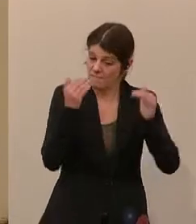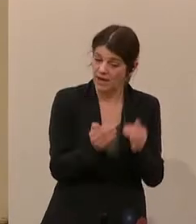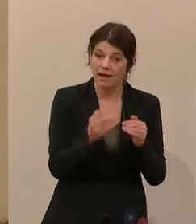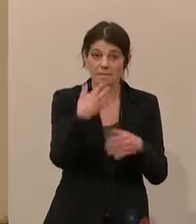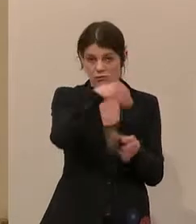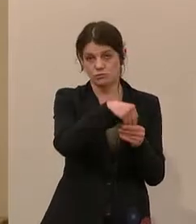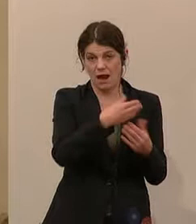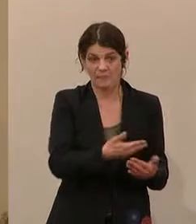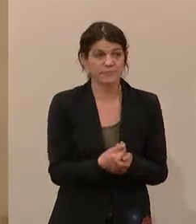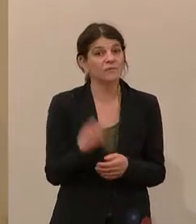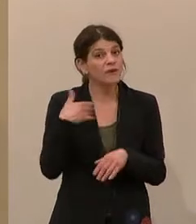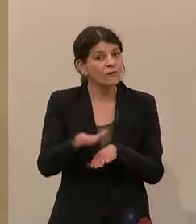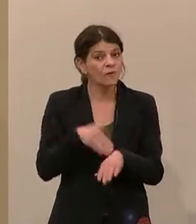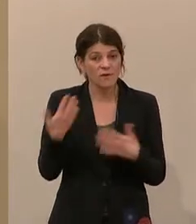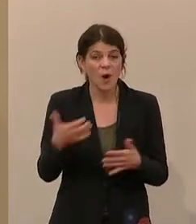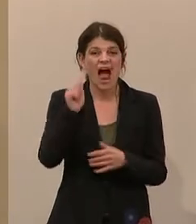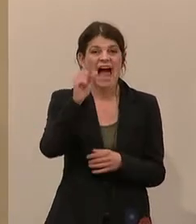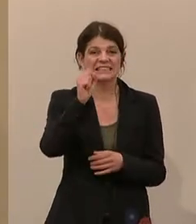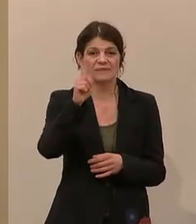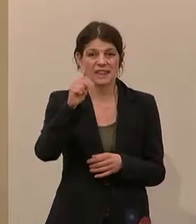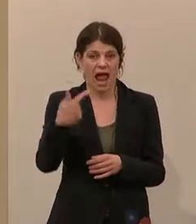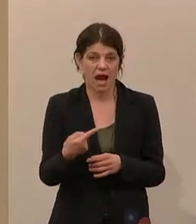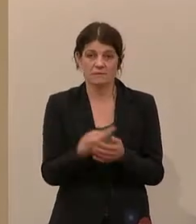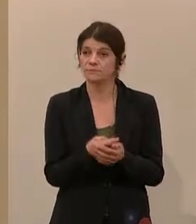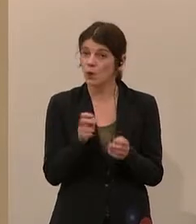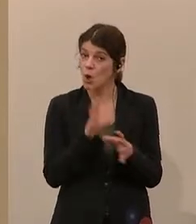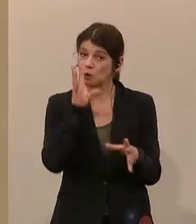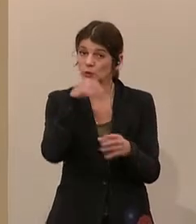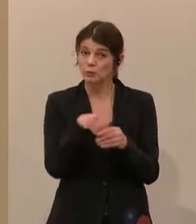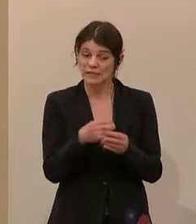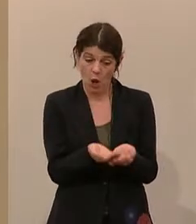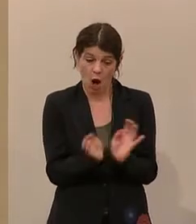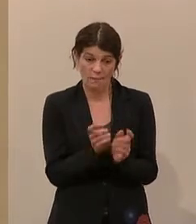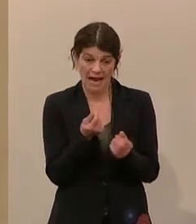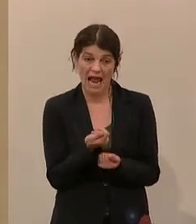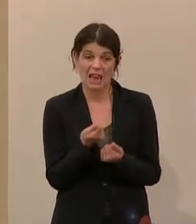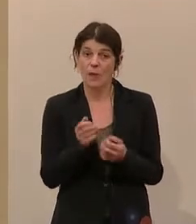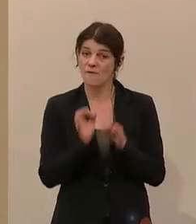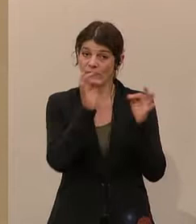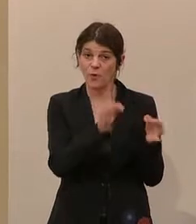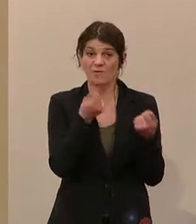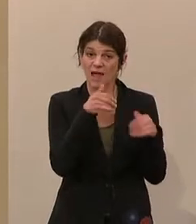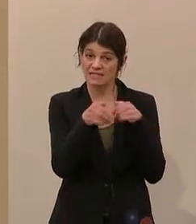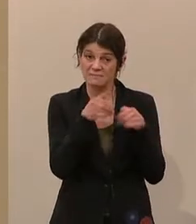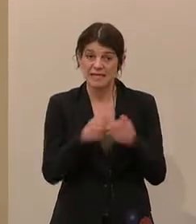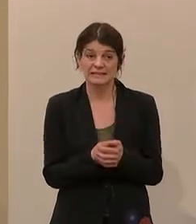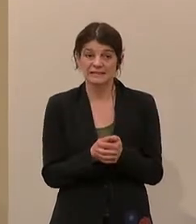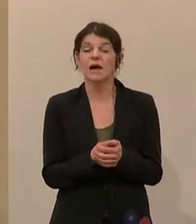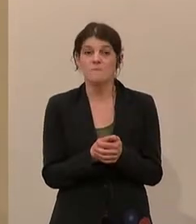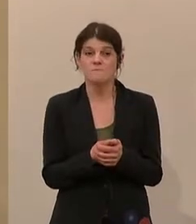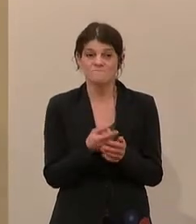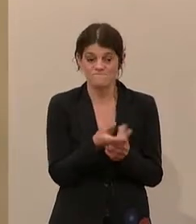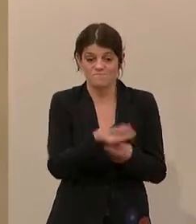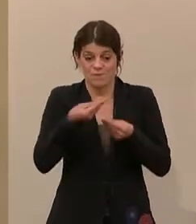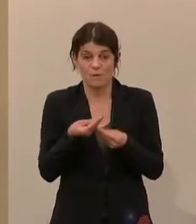wird. Wir merken, dass bei der ASFINAG ein zusätzliches Körperlgeld für den Finanzminister herausgekommen